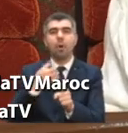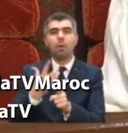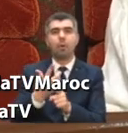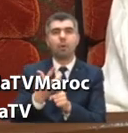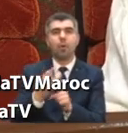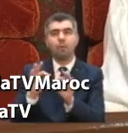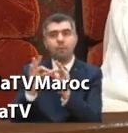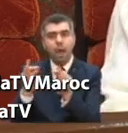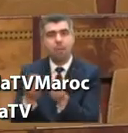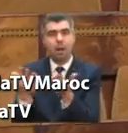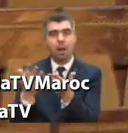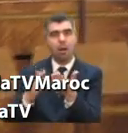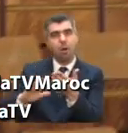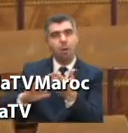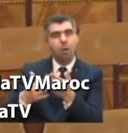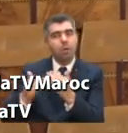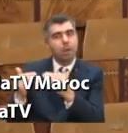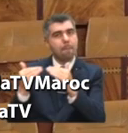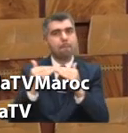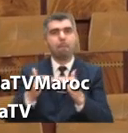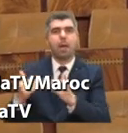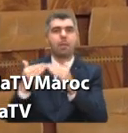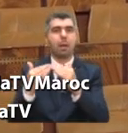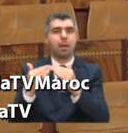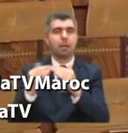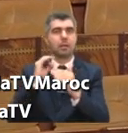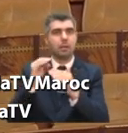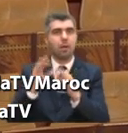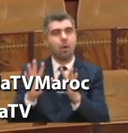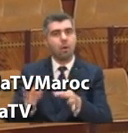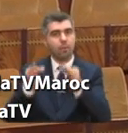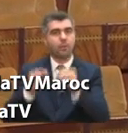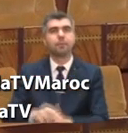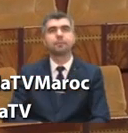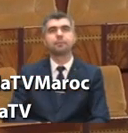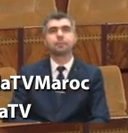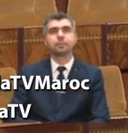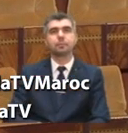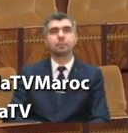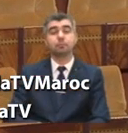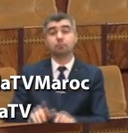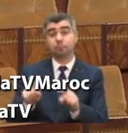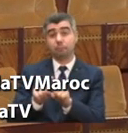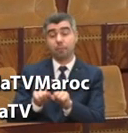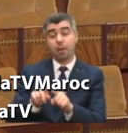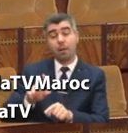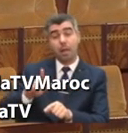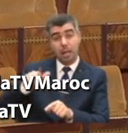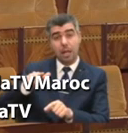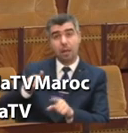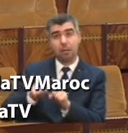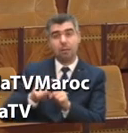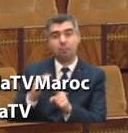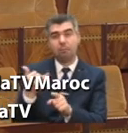حماية لحقوقهم إسوة بمهني باقي القطاعات الإنتاجية. وانطلاقا من هذا الواقع العمالي الذي